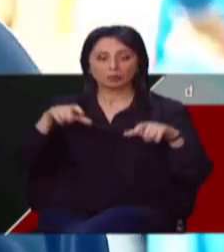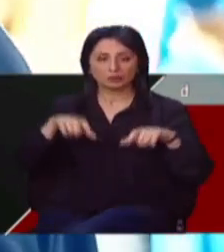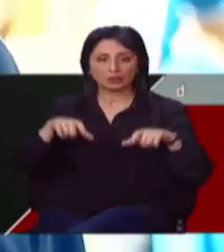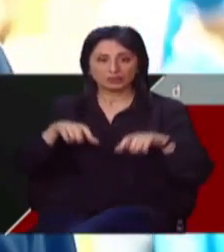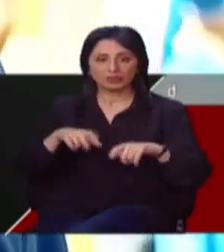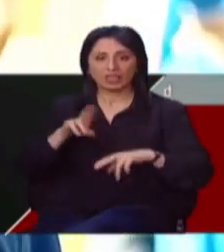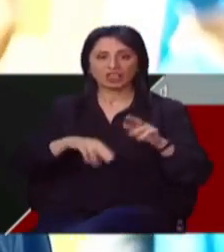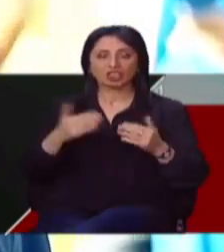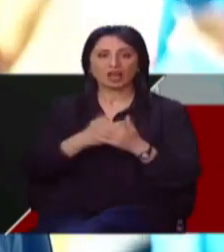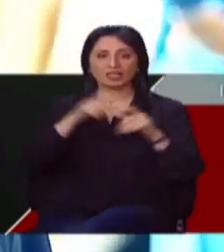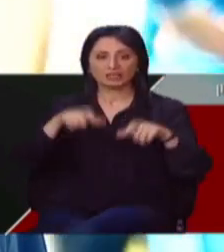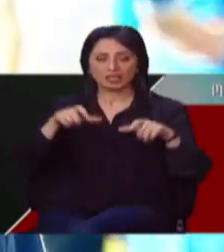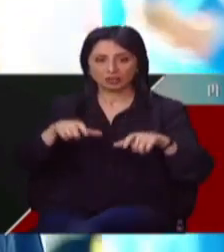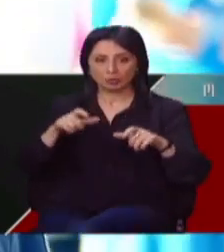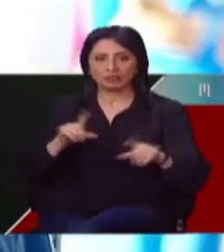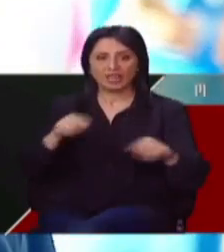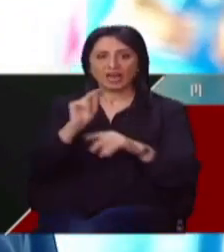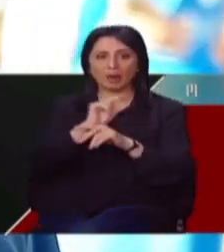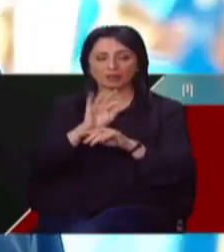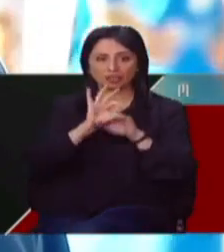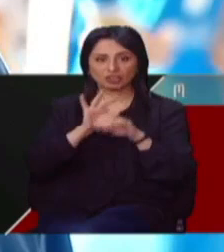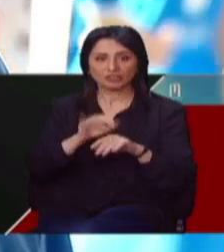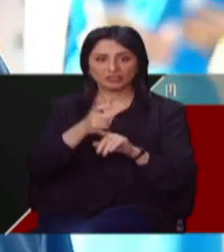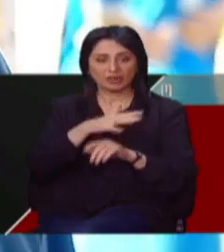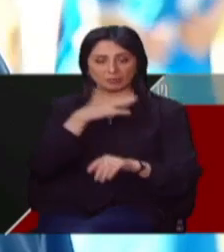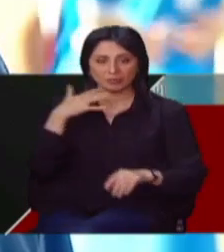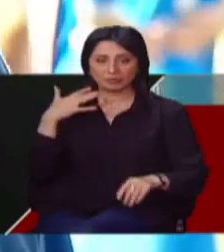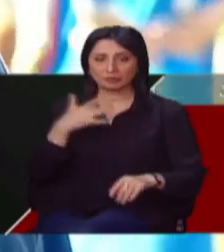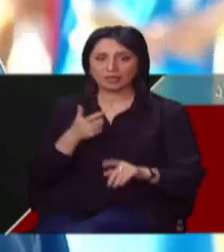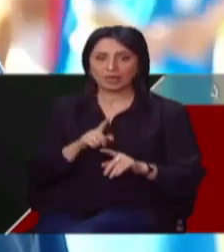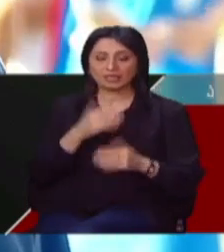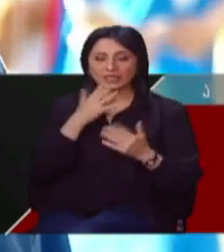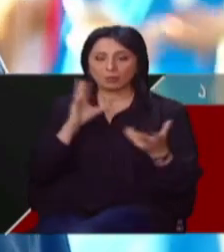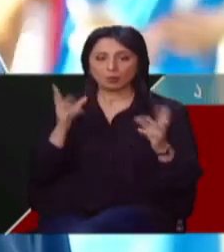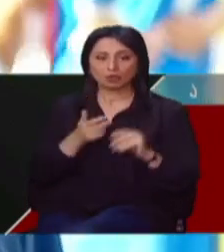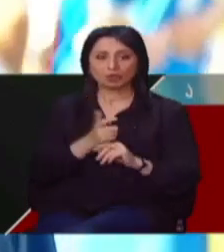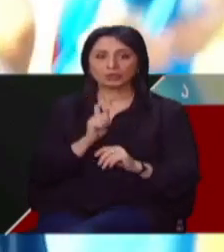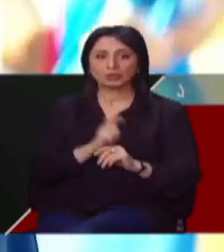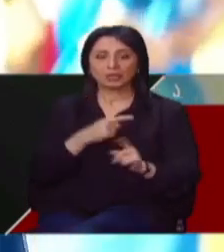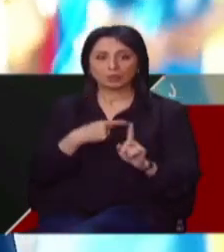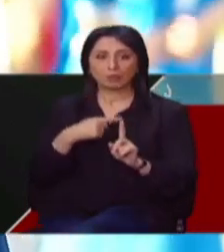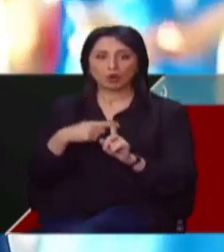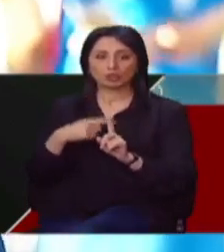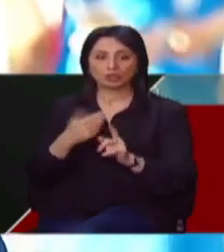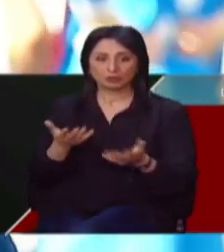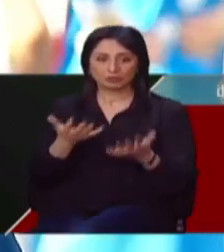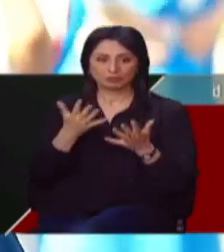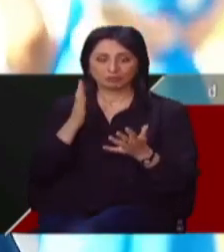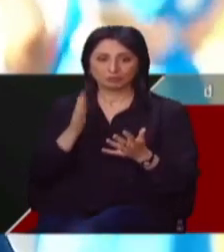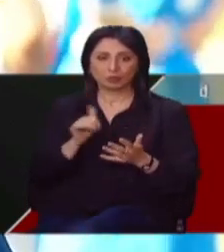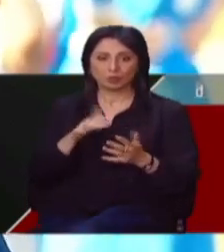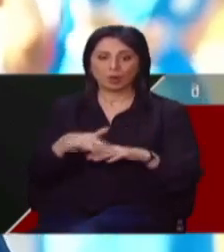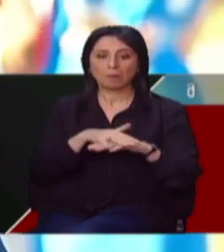სტადიონები, აშენდა ახალი სტადიონები, რეაბილიტაცია ჩაუტარდა ძალიან ბევრს, რაც საბოლოო ჯამში ძალიან პოზიტიურად ისახება,